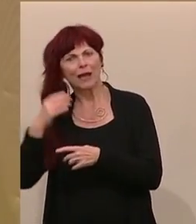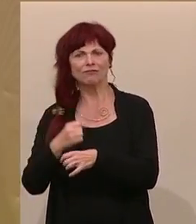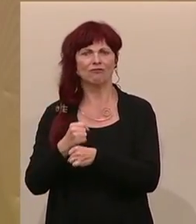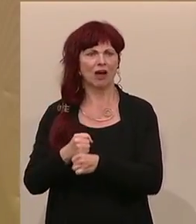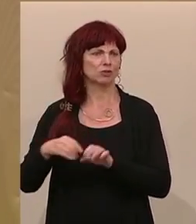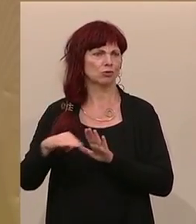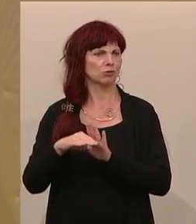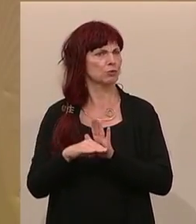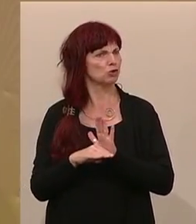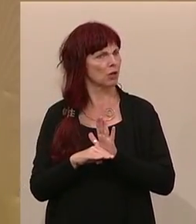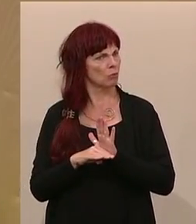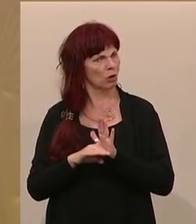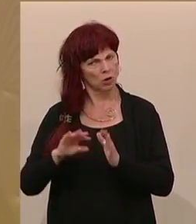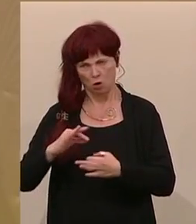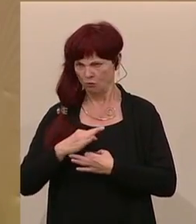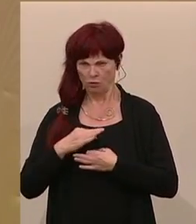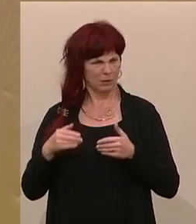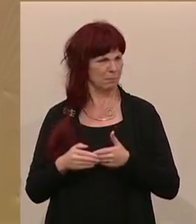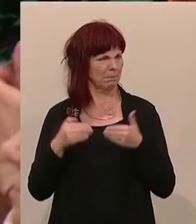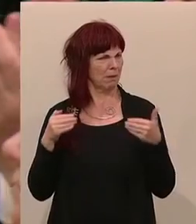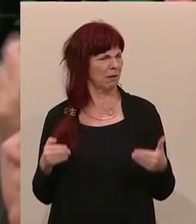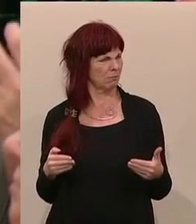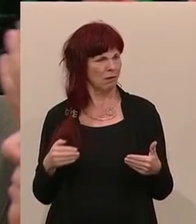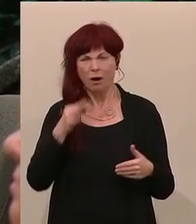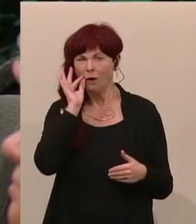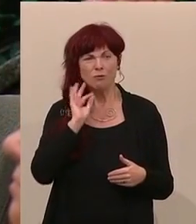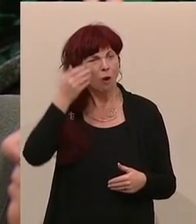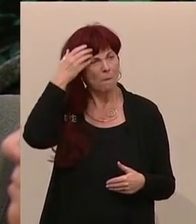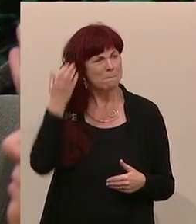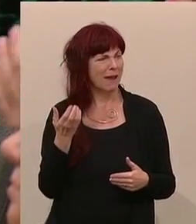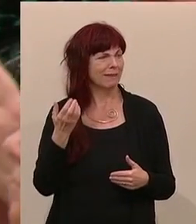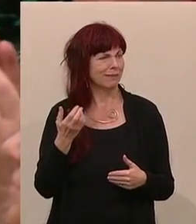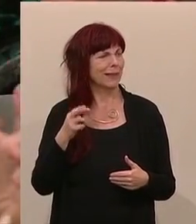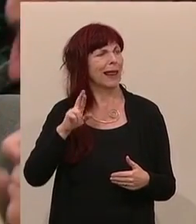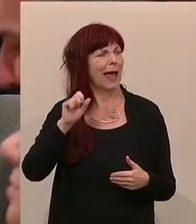das richtet sich von selbst, Frau Meindl-Reisinger. Das richtet sich wirklich von selbst.